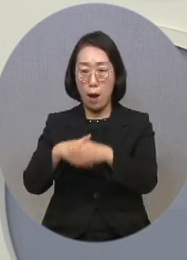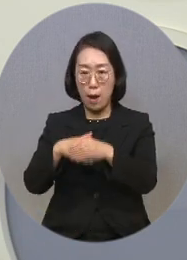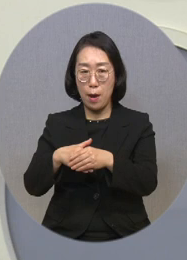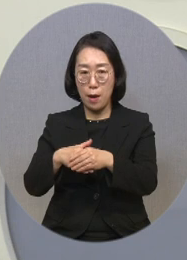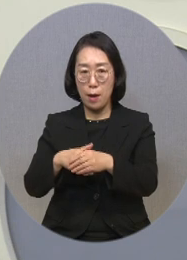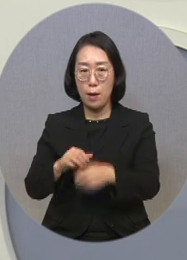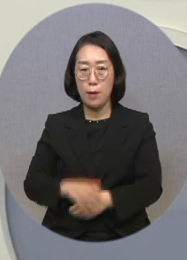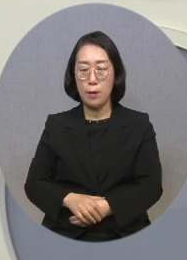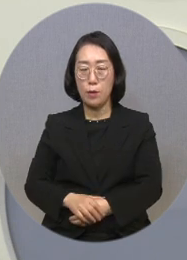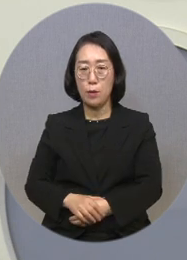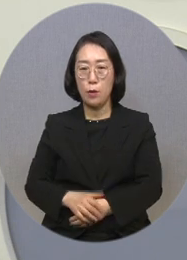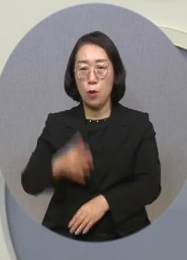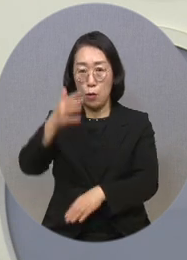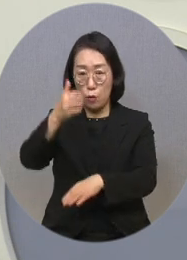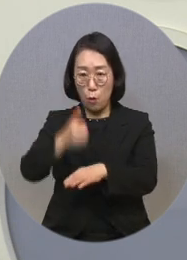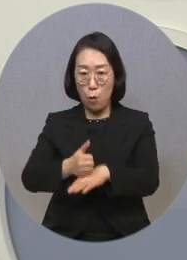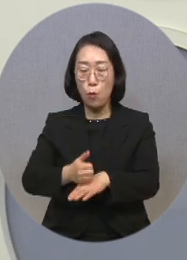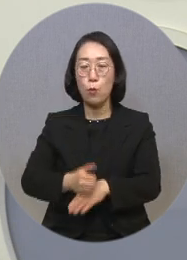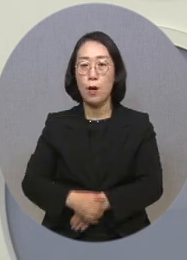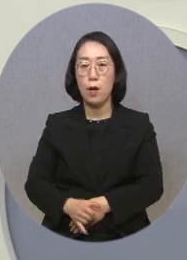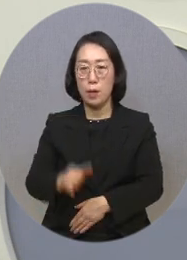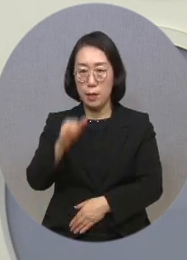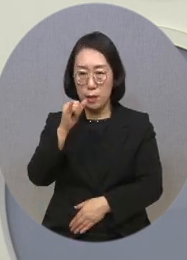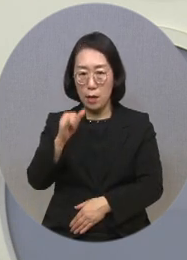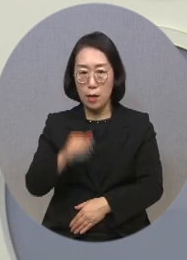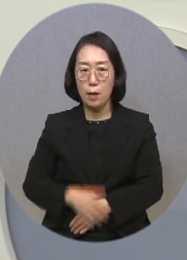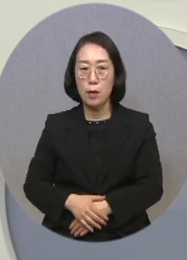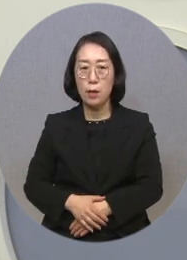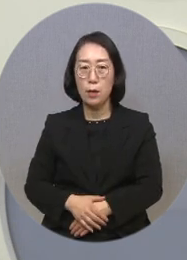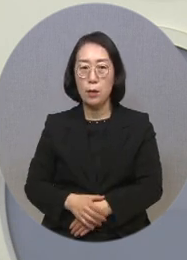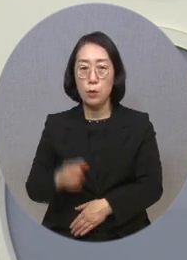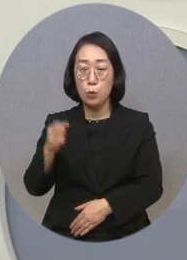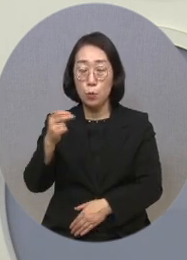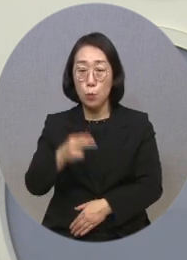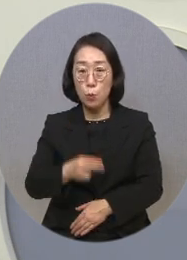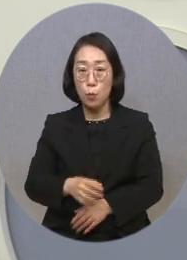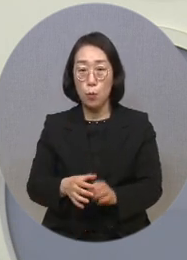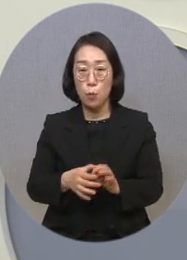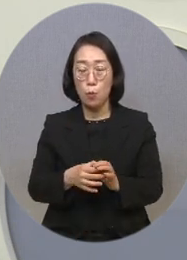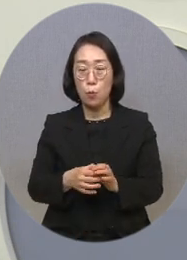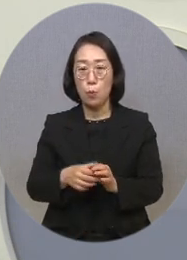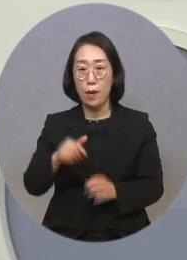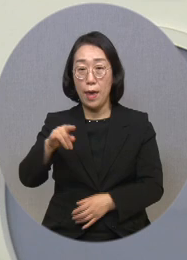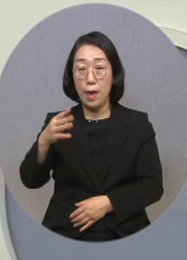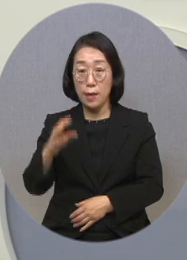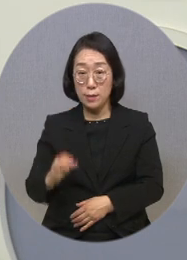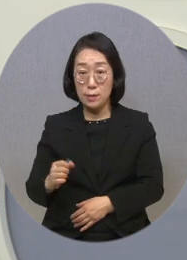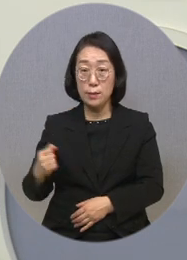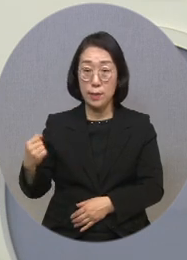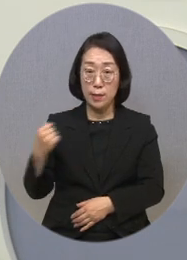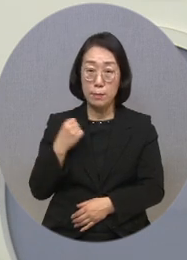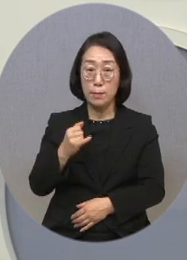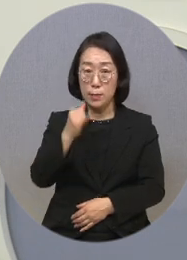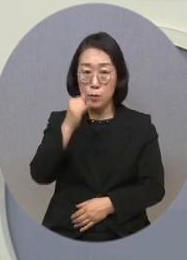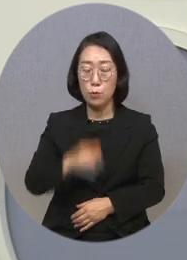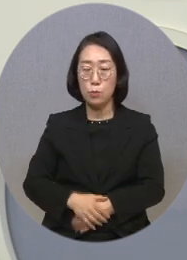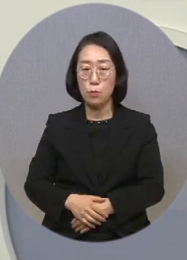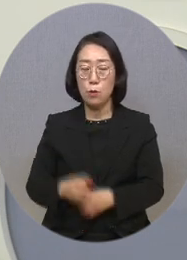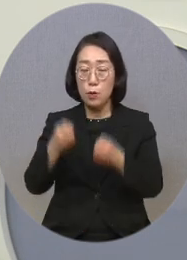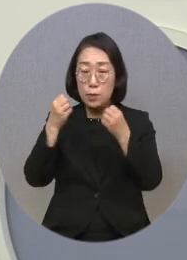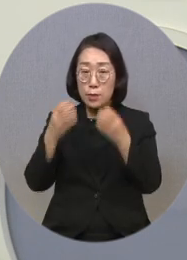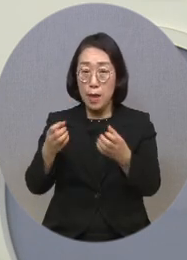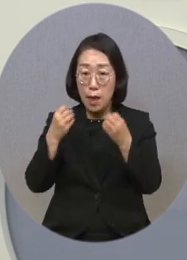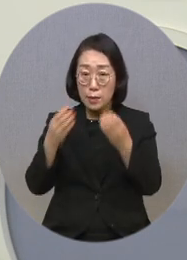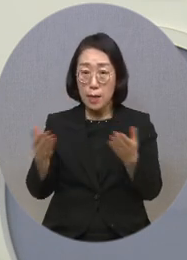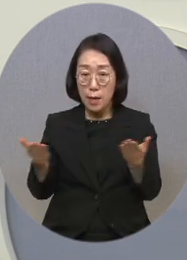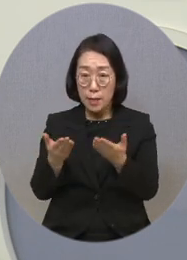가지고 있을 수 있는 수이다. 또 수상으로도 또 계승 기운을 가지고 있어서 막 새로운 일을